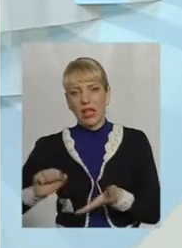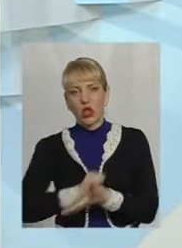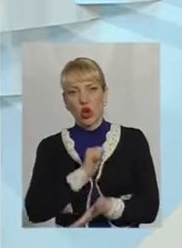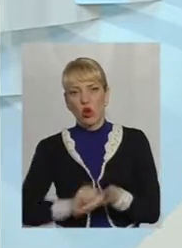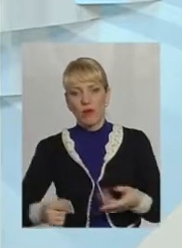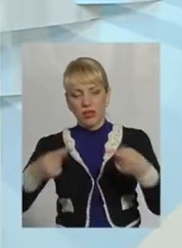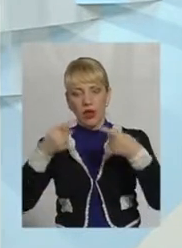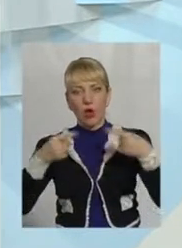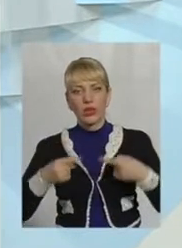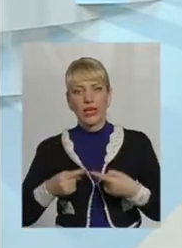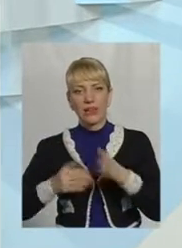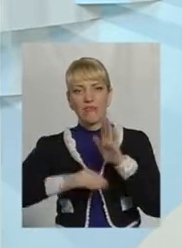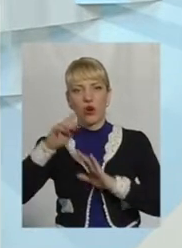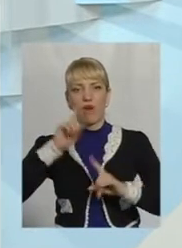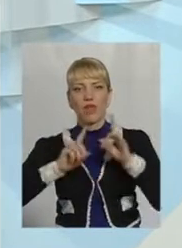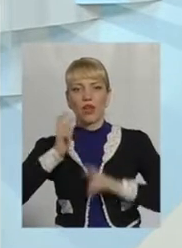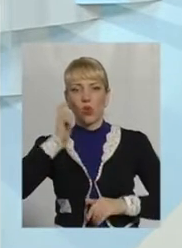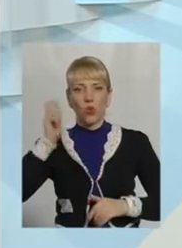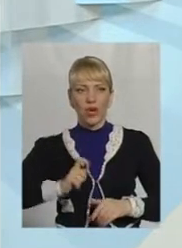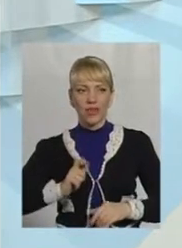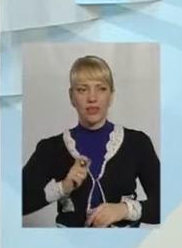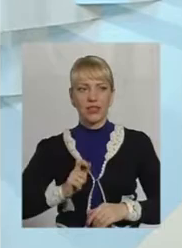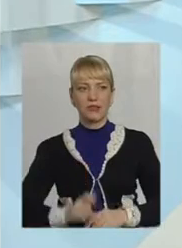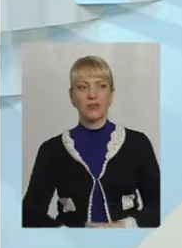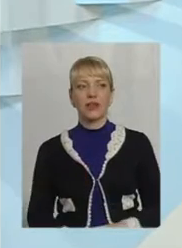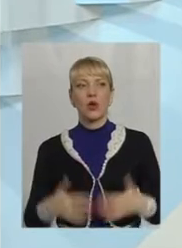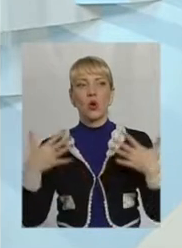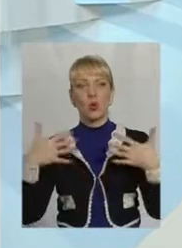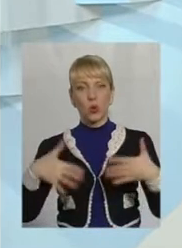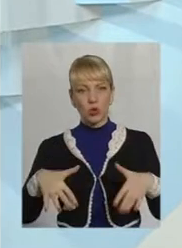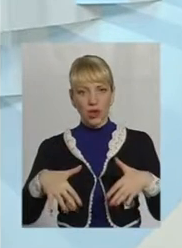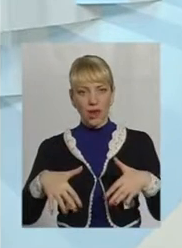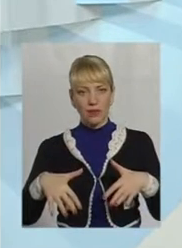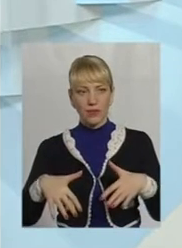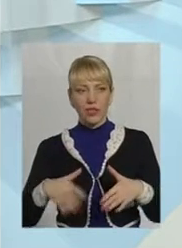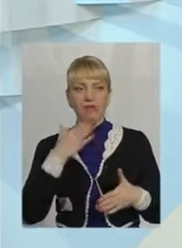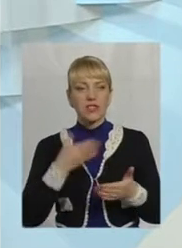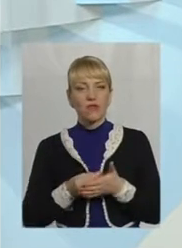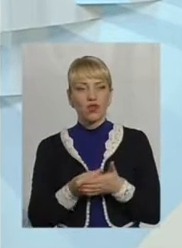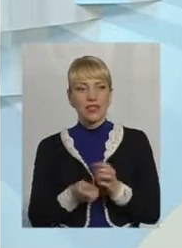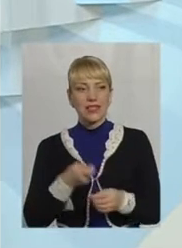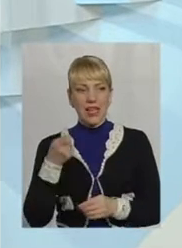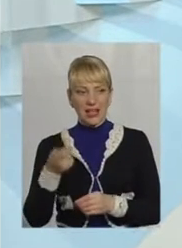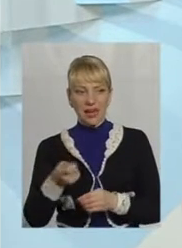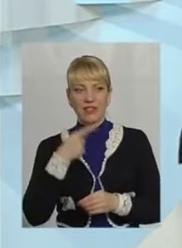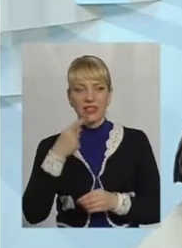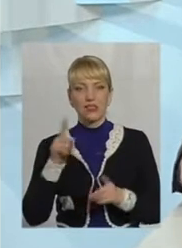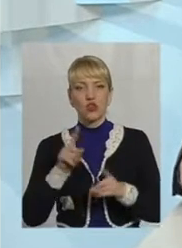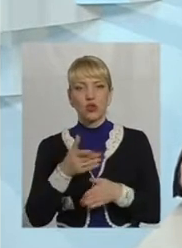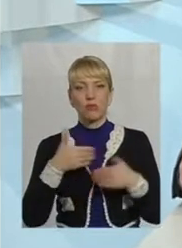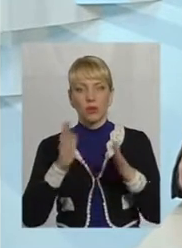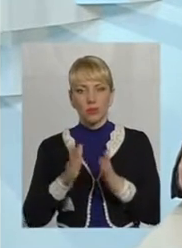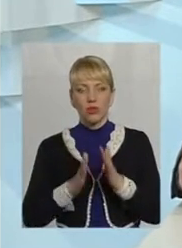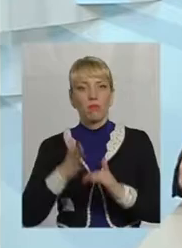конкретно. Верховна Рада України уже у своїй заяві, сказавши, що ми будемо